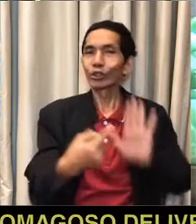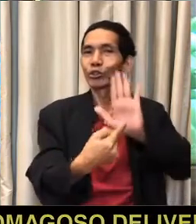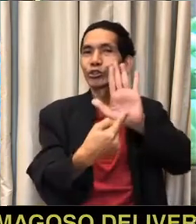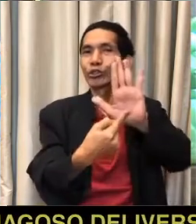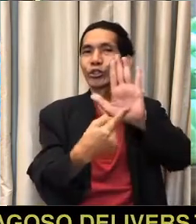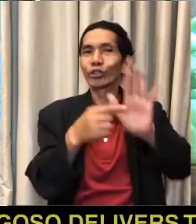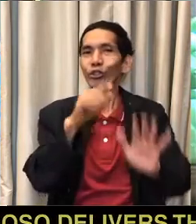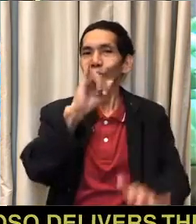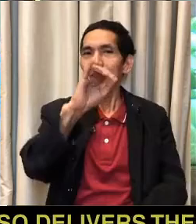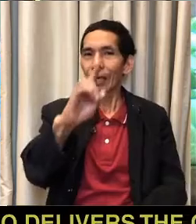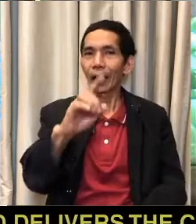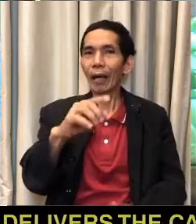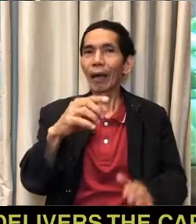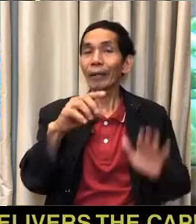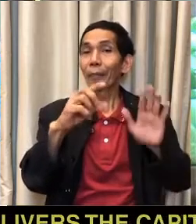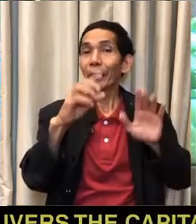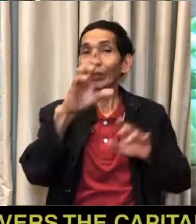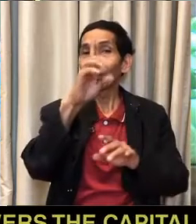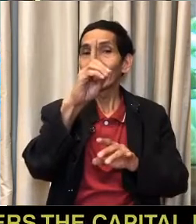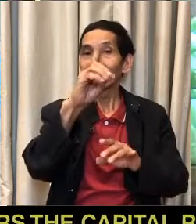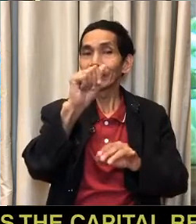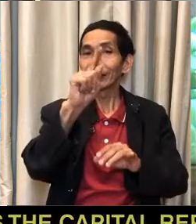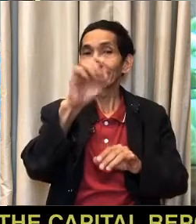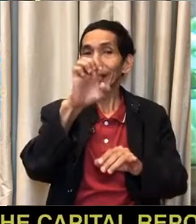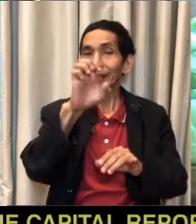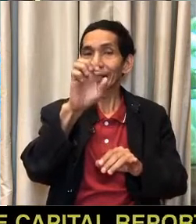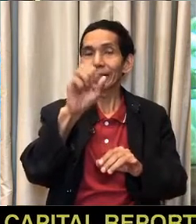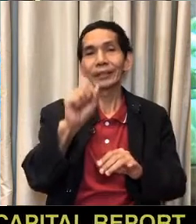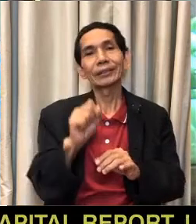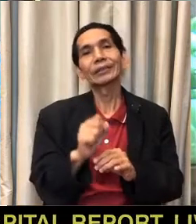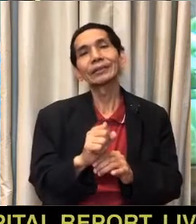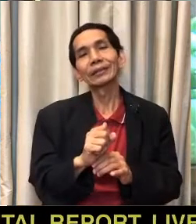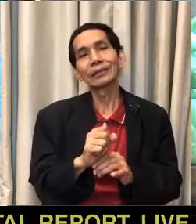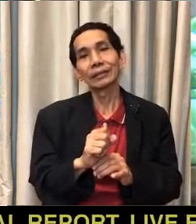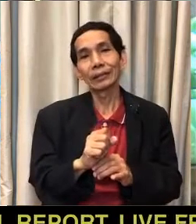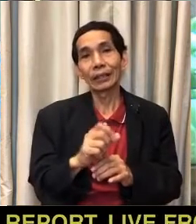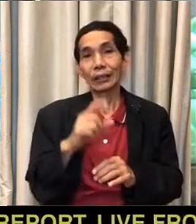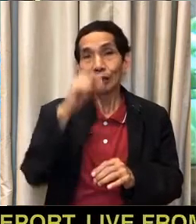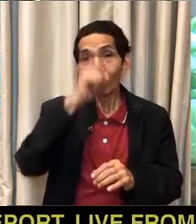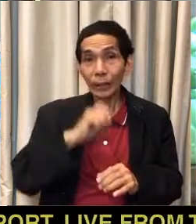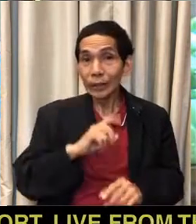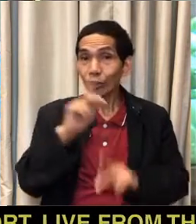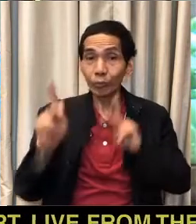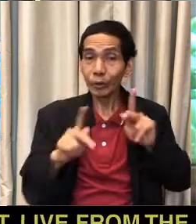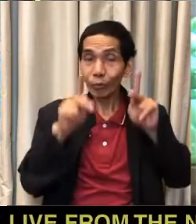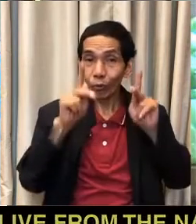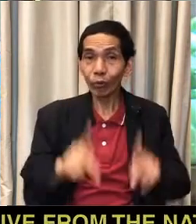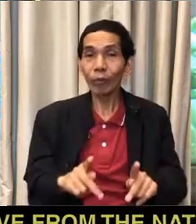Ipakikita ninyo yun. Kasi may petsa naman yun eh. Di ba? Sa senior citizen,